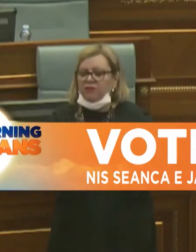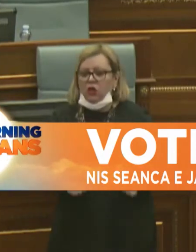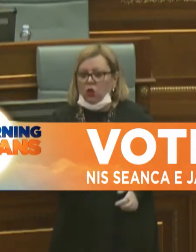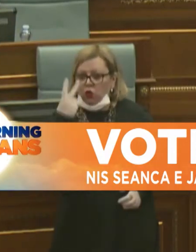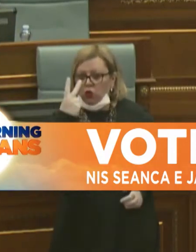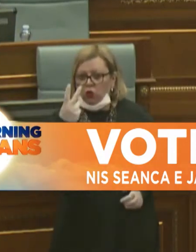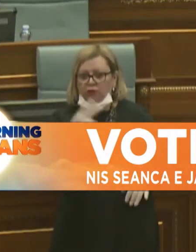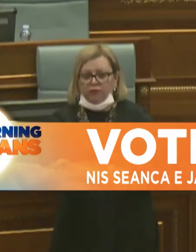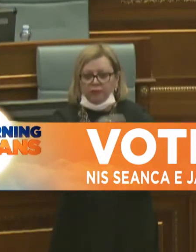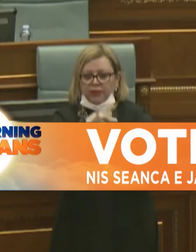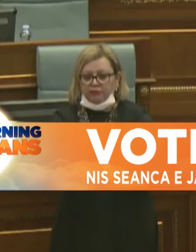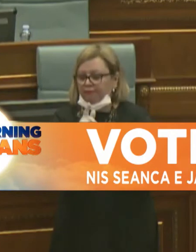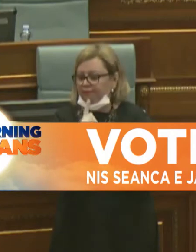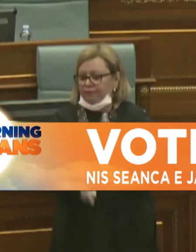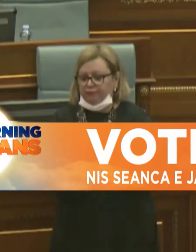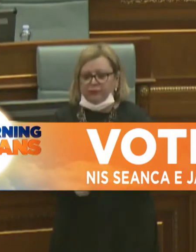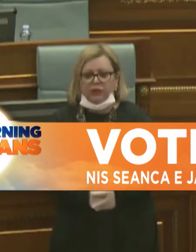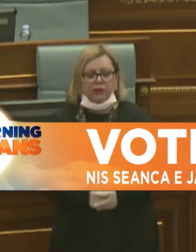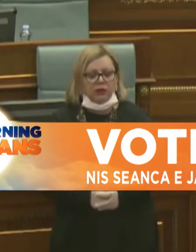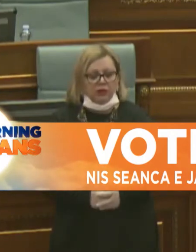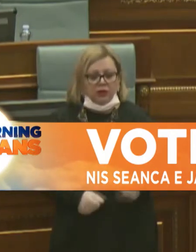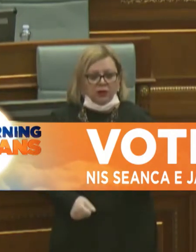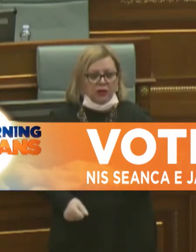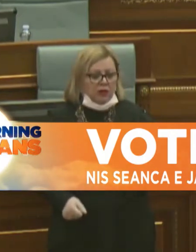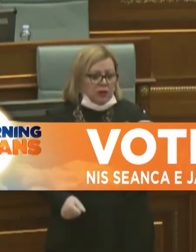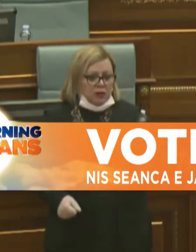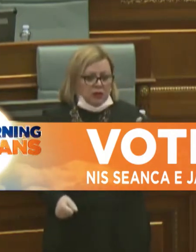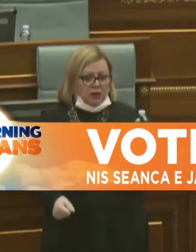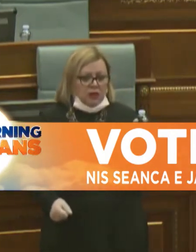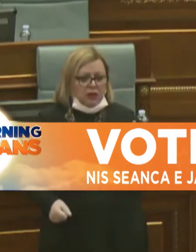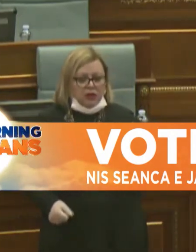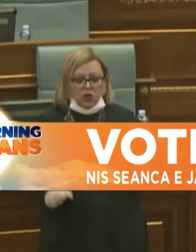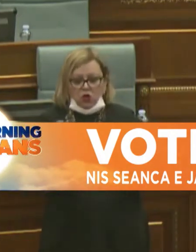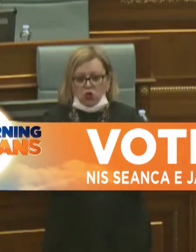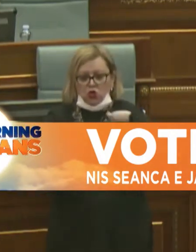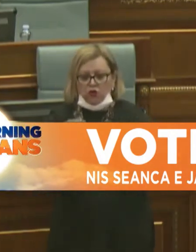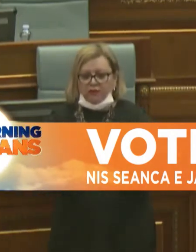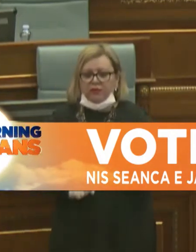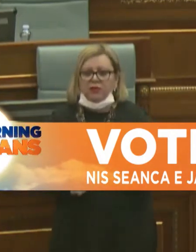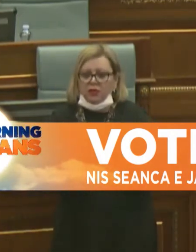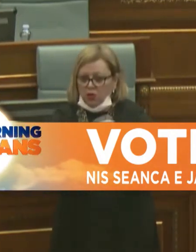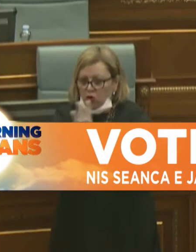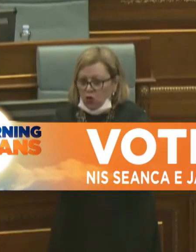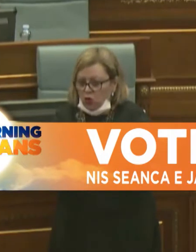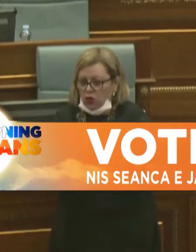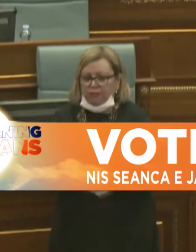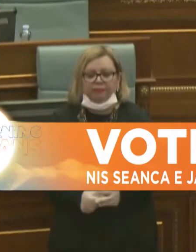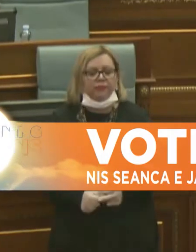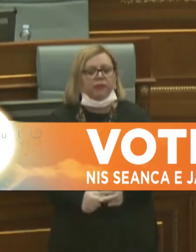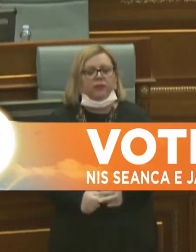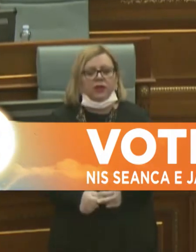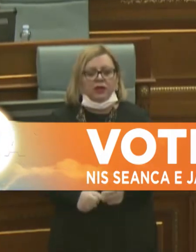dy prioritete të menjëhershme, që janë lufta kundër pandemisë